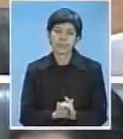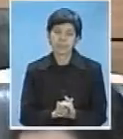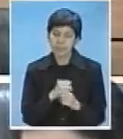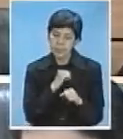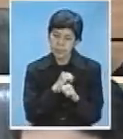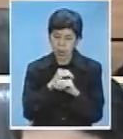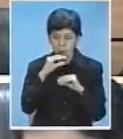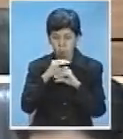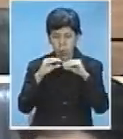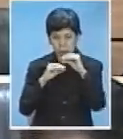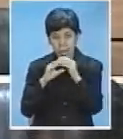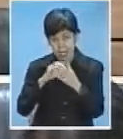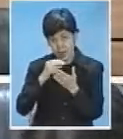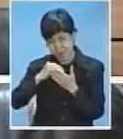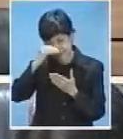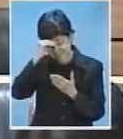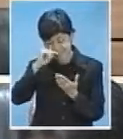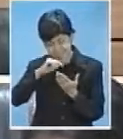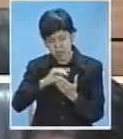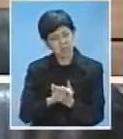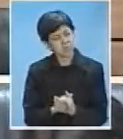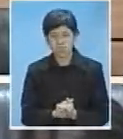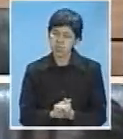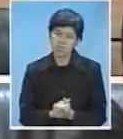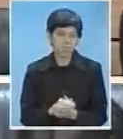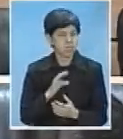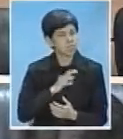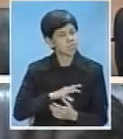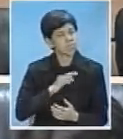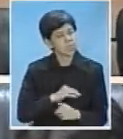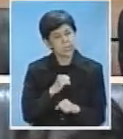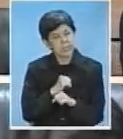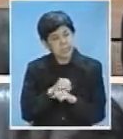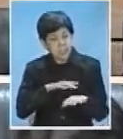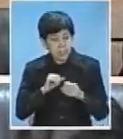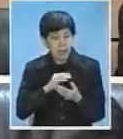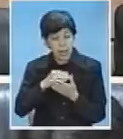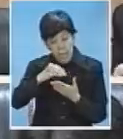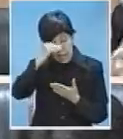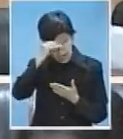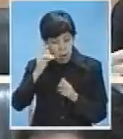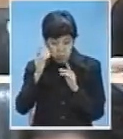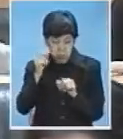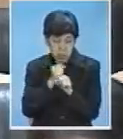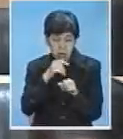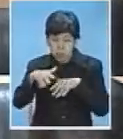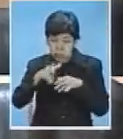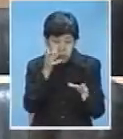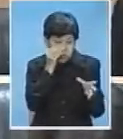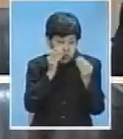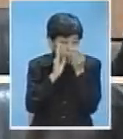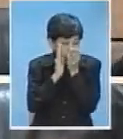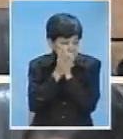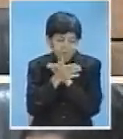การสร้างโครงการตำราแห่งชาติอย่างเดียวคงไม่เพียงพอที่จะสามารถปฏิรูประบบความรู้ของสังคมไทย